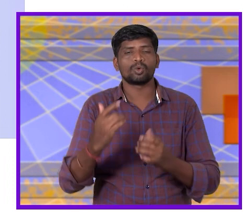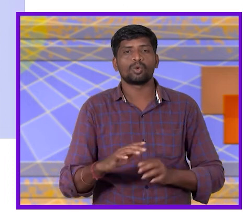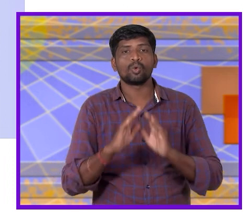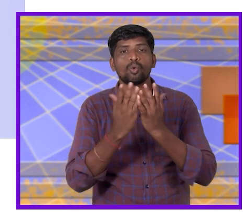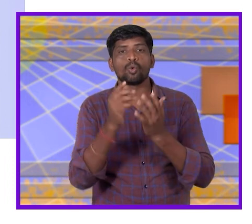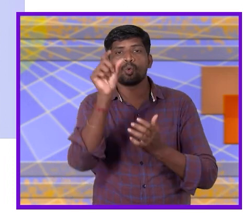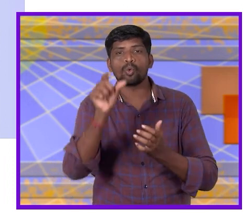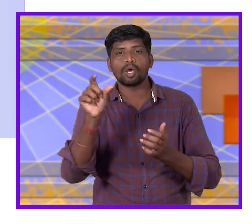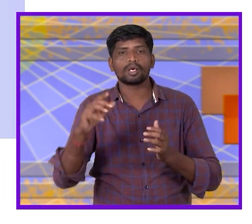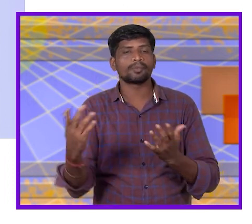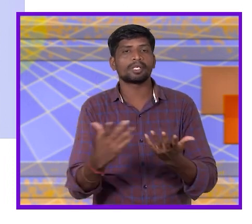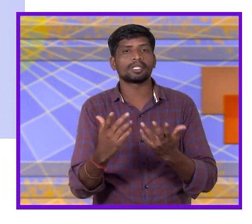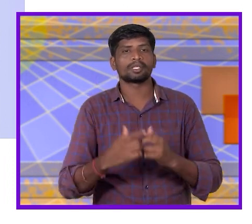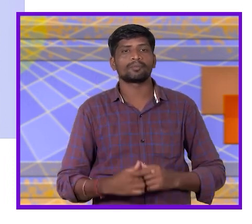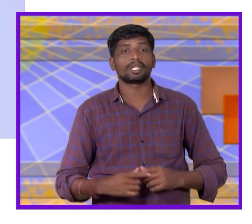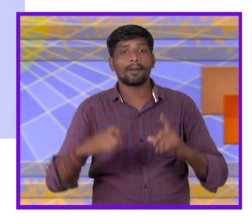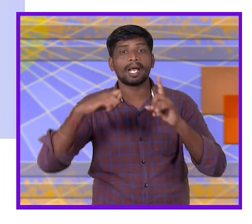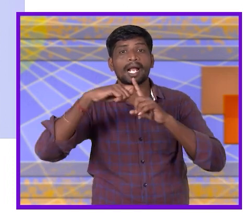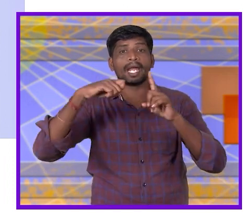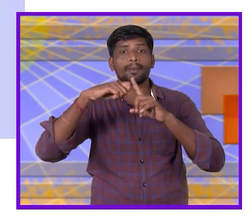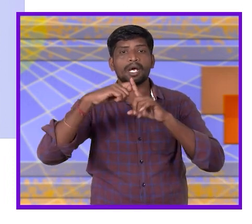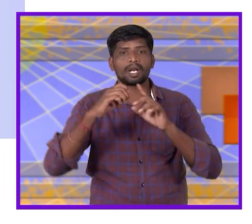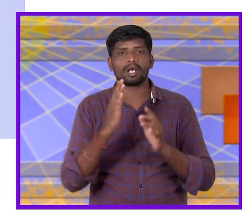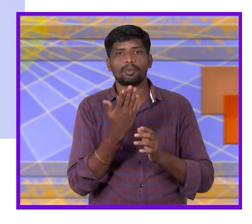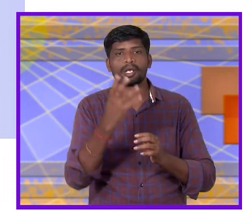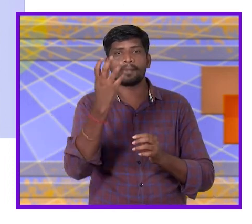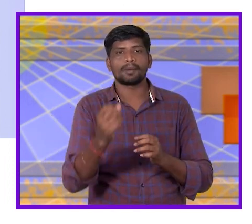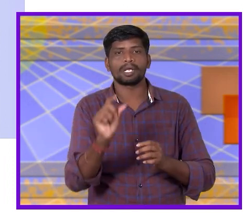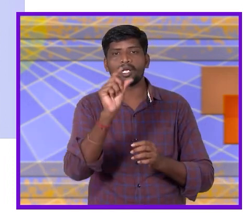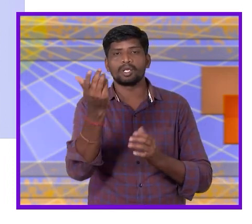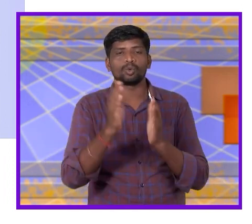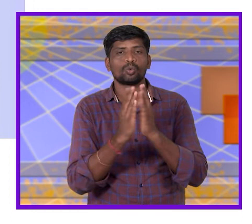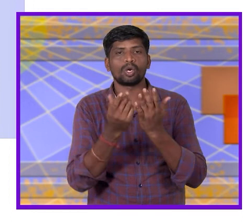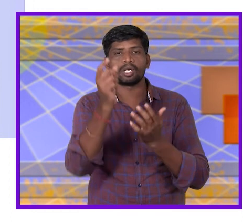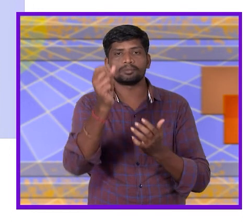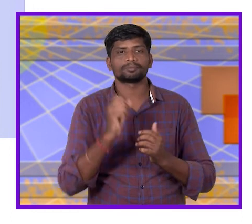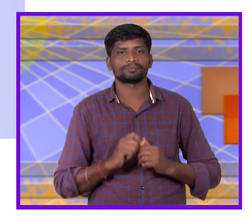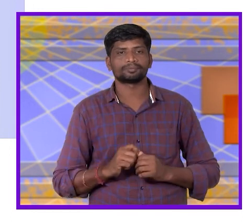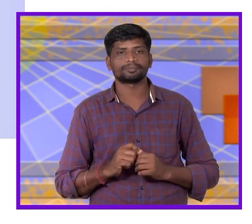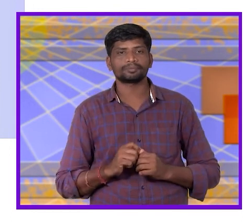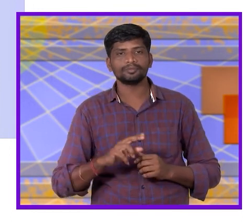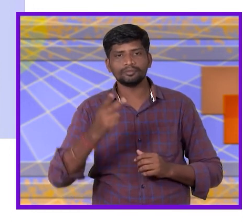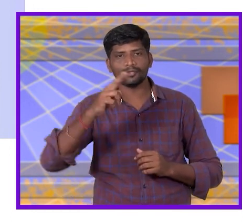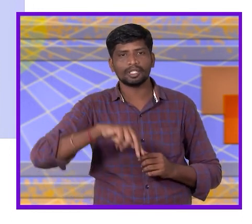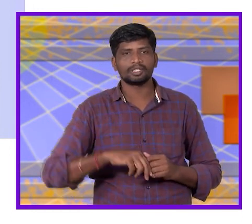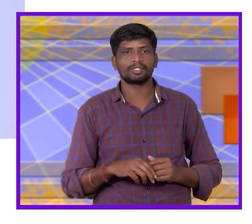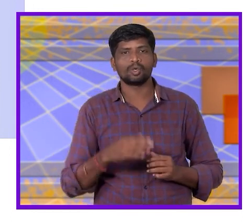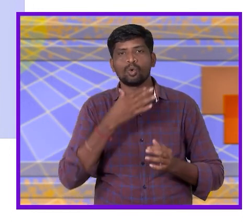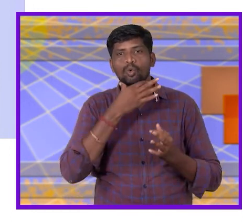எது அப்படின்னா நம்முடைய கன்னிமாரா நூலகம் தான் தமிழ்நாட்டினுடைய மைய நூலகம். அடுத்து ஒரு கேள்வி